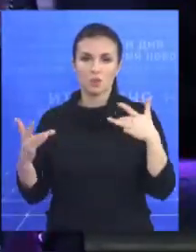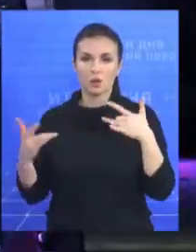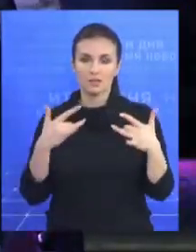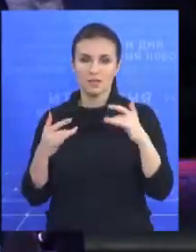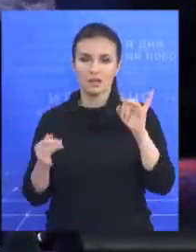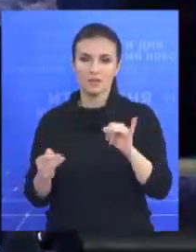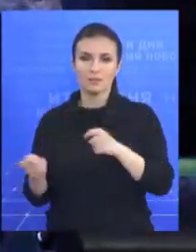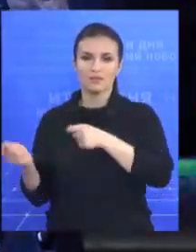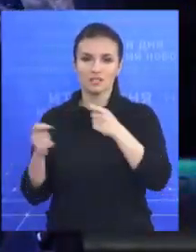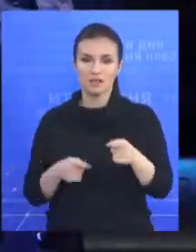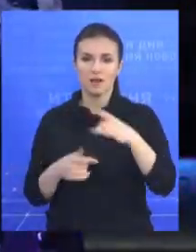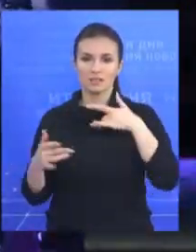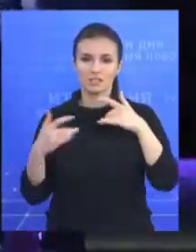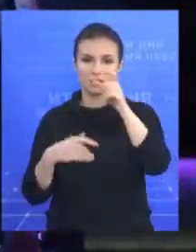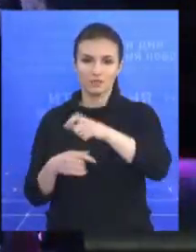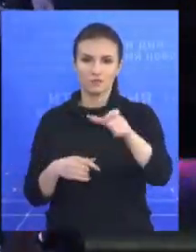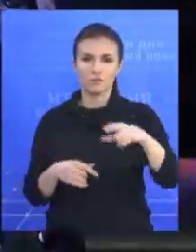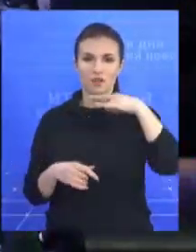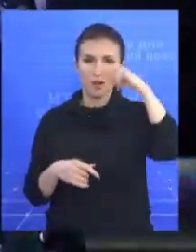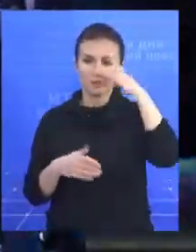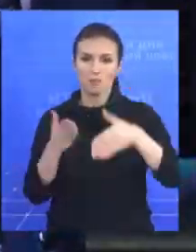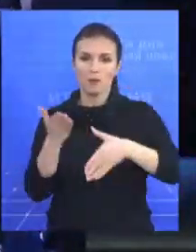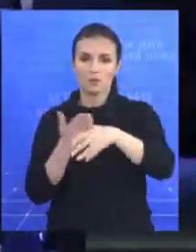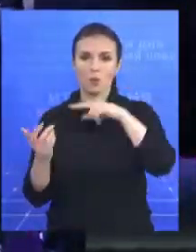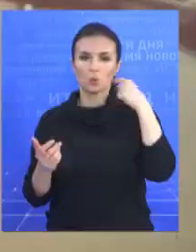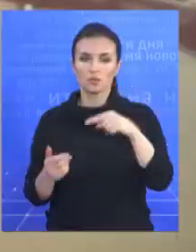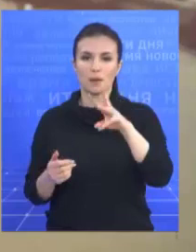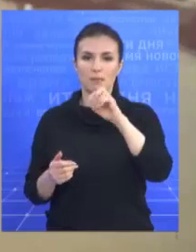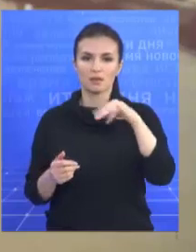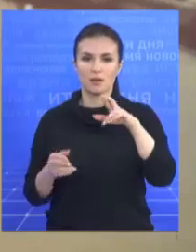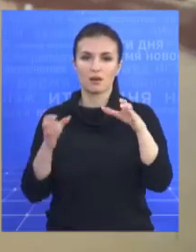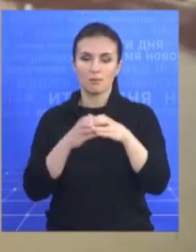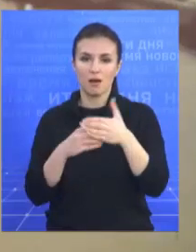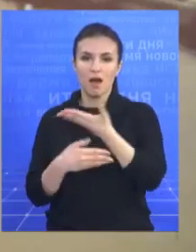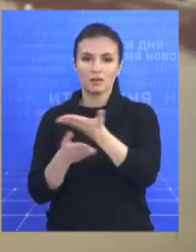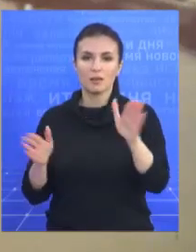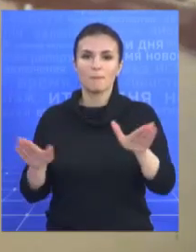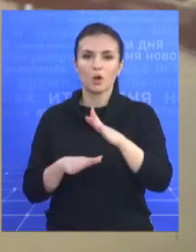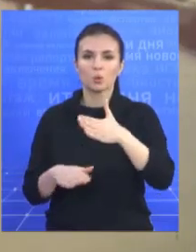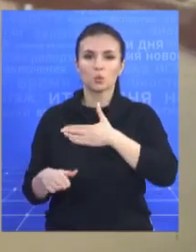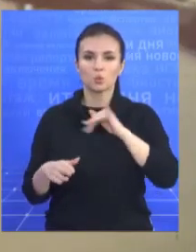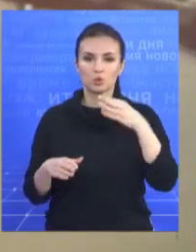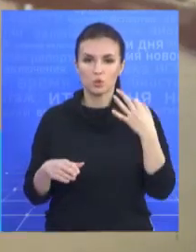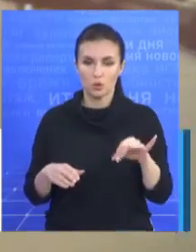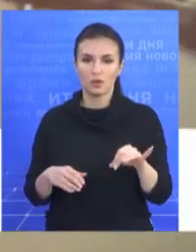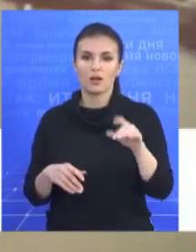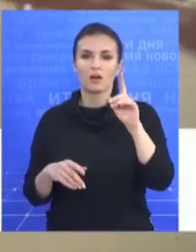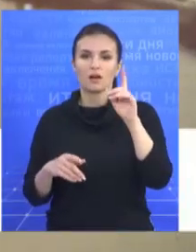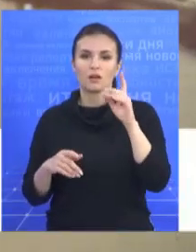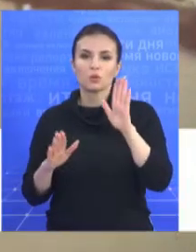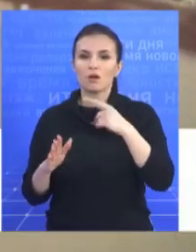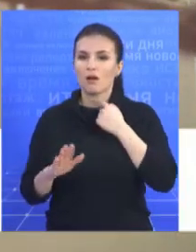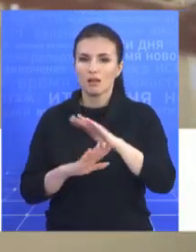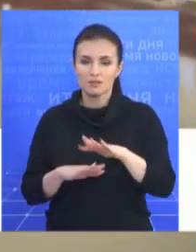большой концерт и привести артистов в Челябинск помогла русская медная компания. Они поют душой, не только голосами, а поют